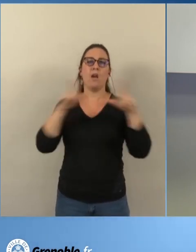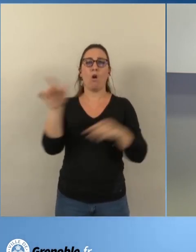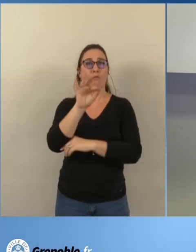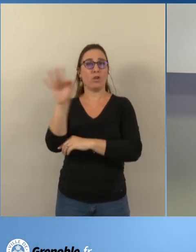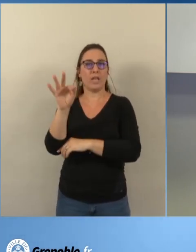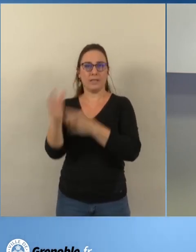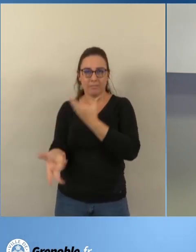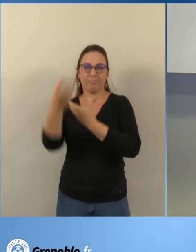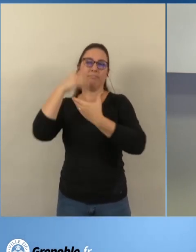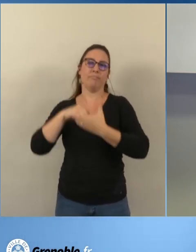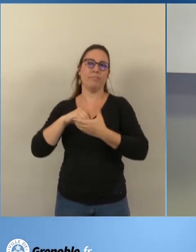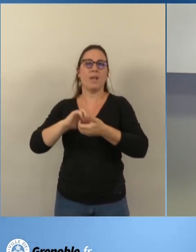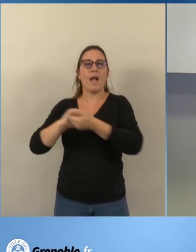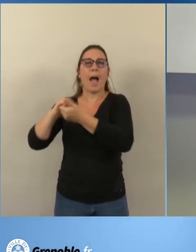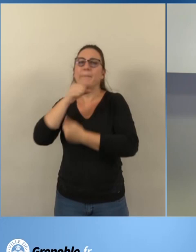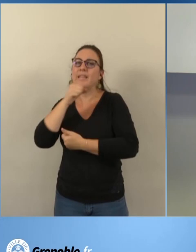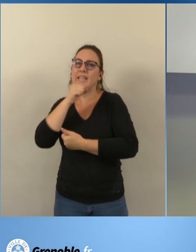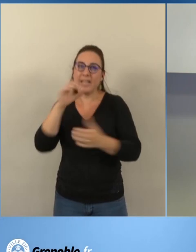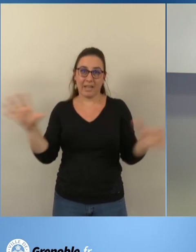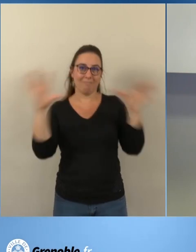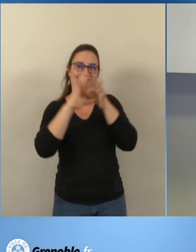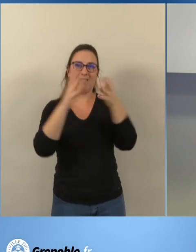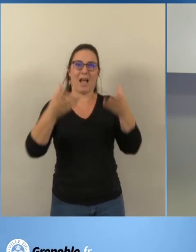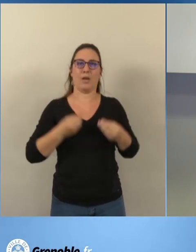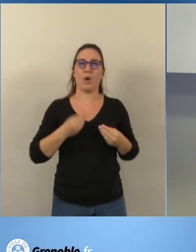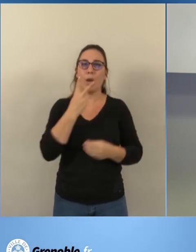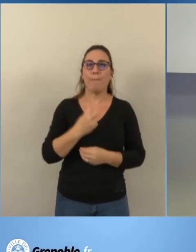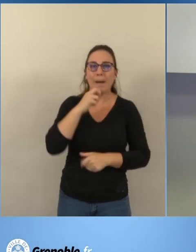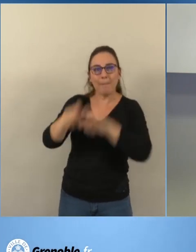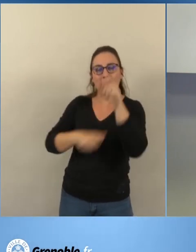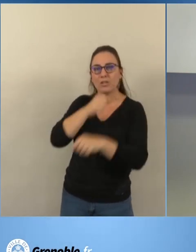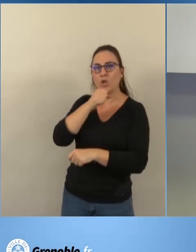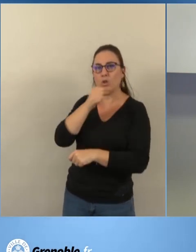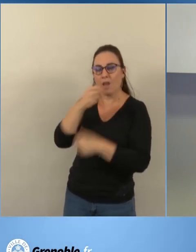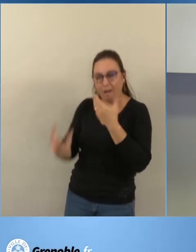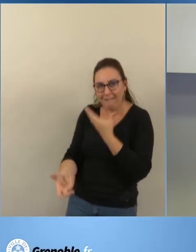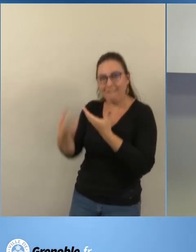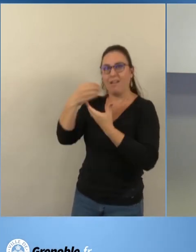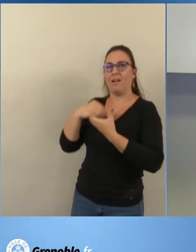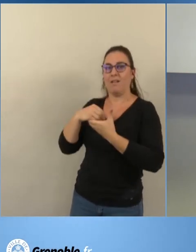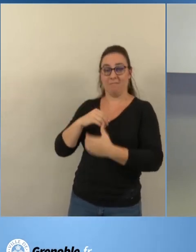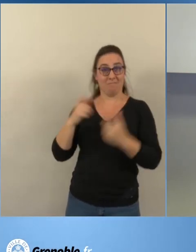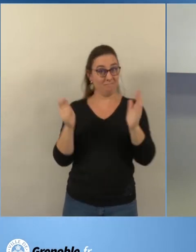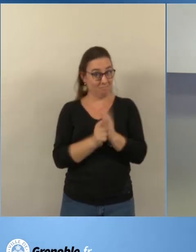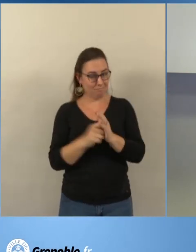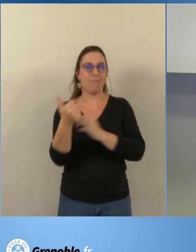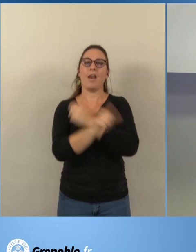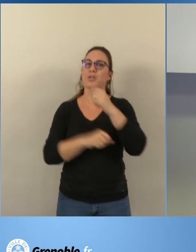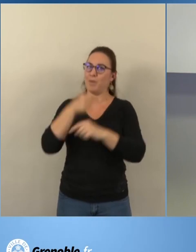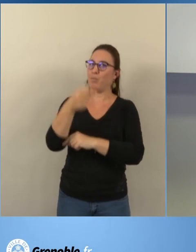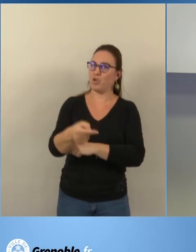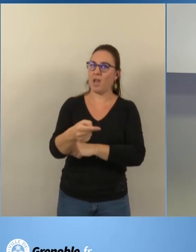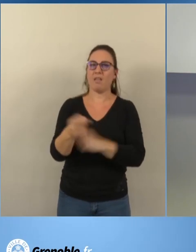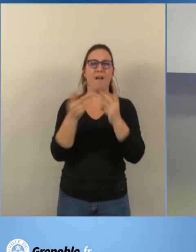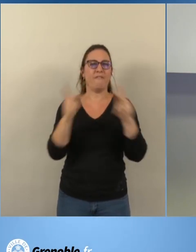des villes amis des aînés qui portent sur la participation citoyenne des anciens ça sera la semaine prochaine un peu